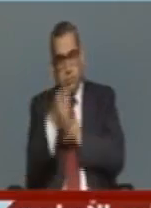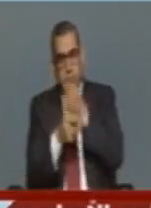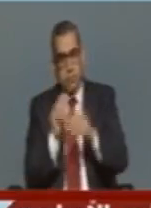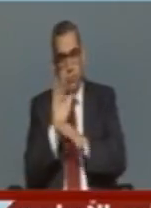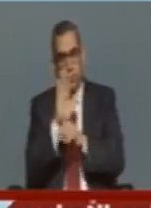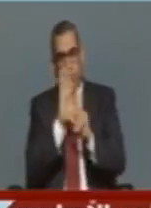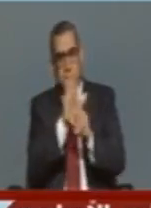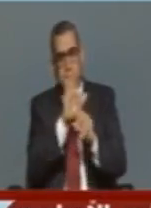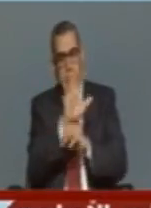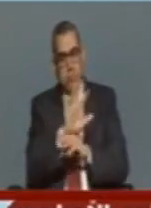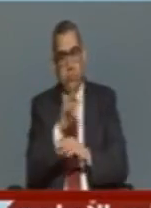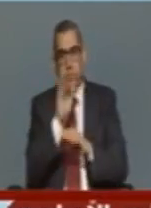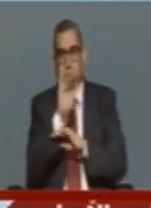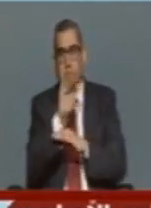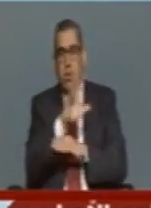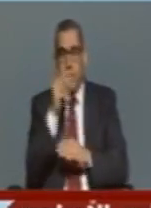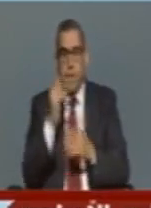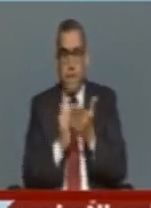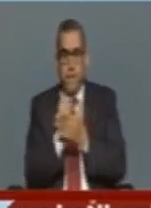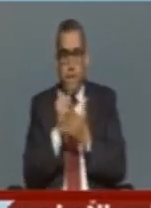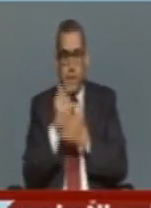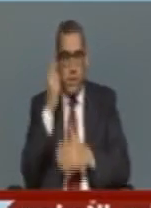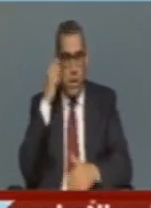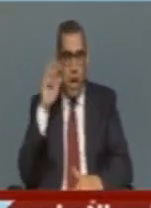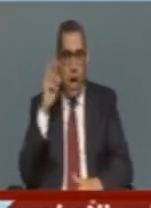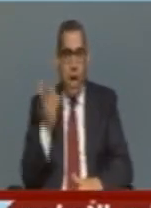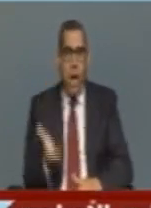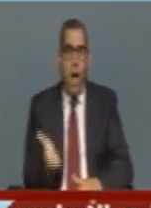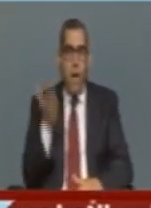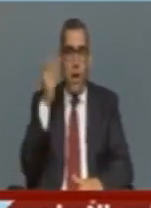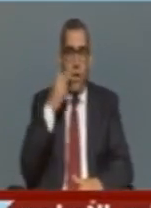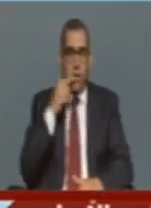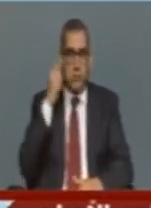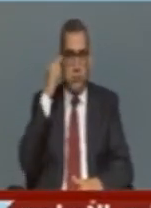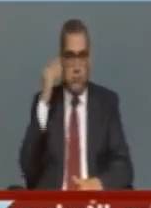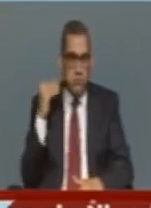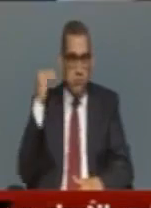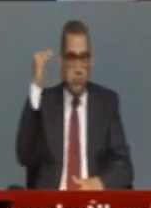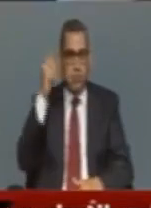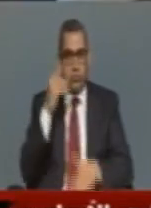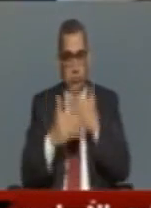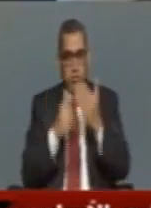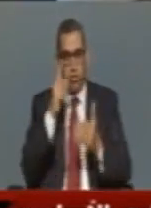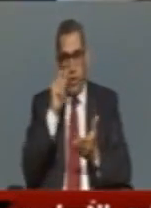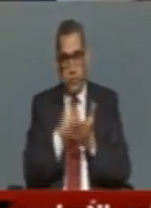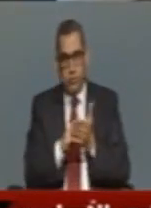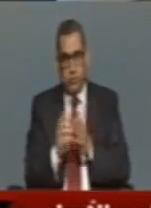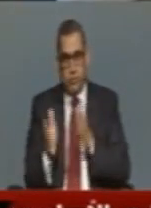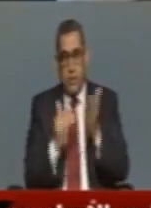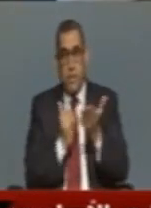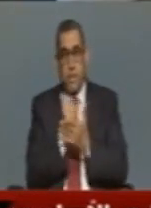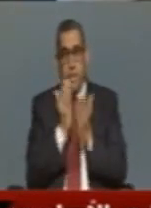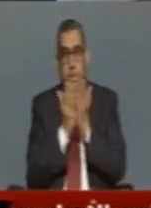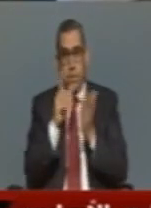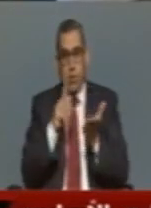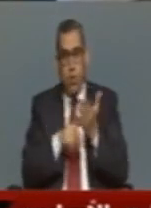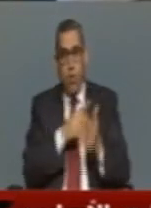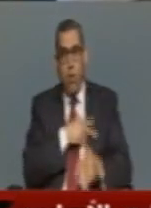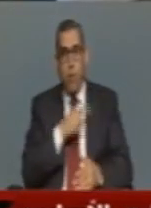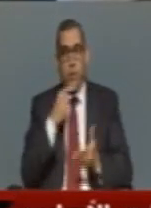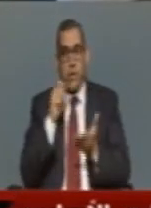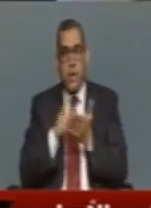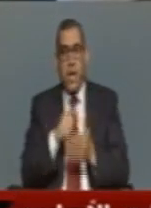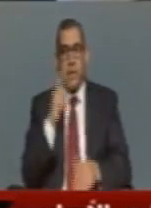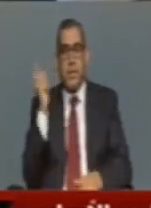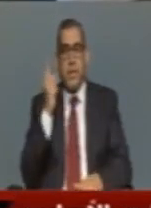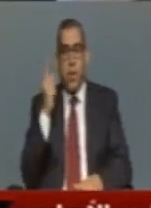العام مدرسة العباقرة كريمة الكريمة زي ما بيقولوا الحقيقة يعني. المدارس الرسمية الدولية، في كتير من الناس